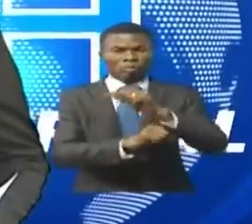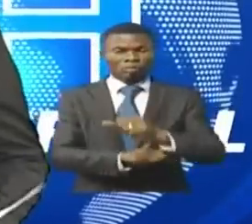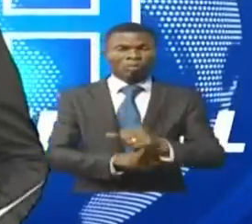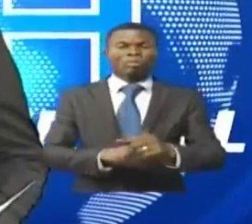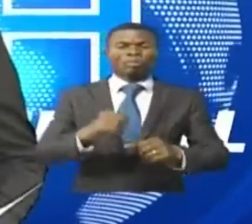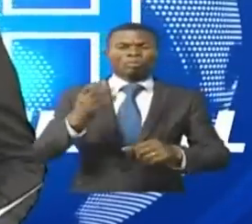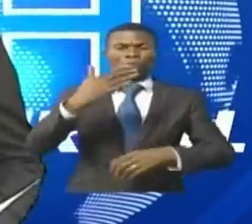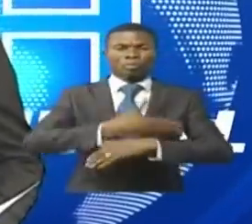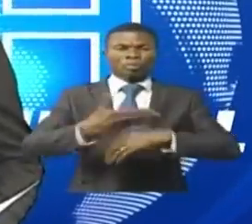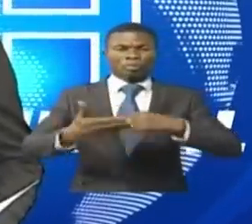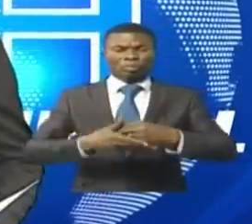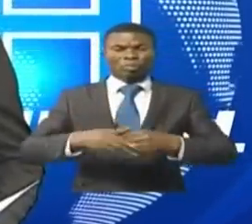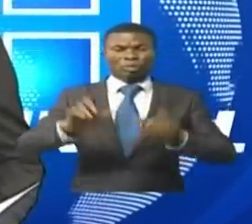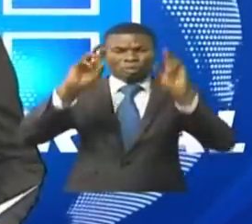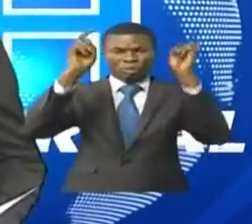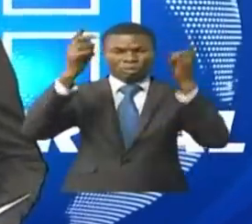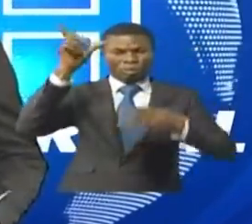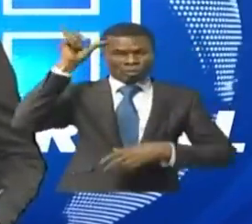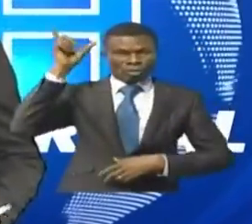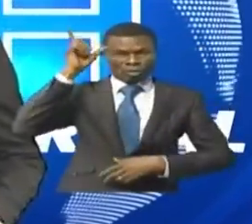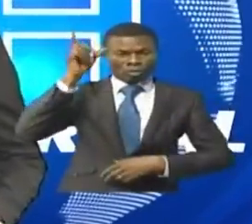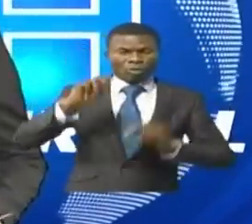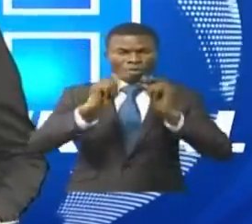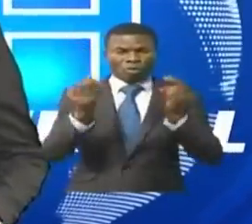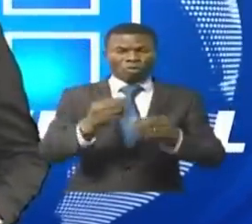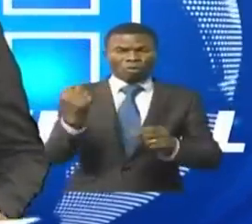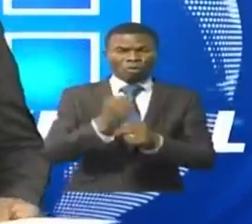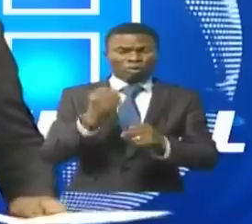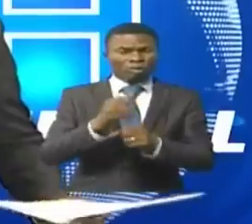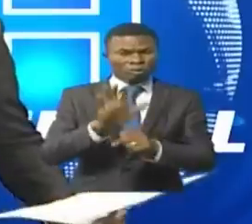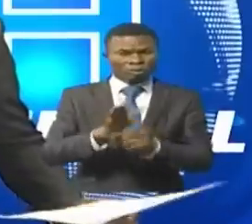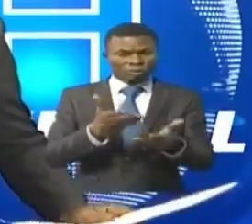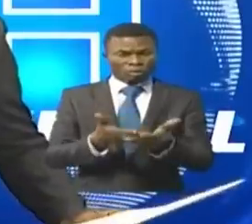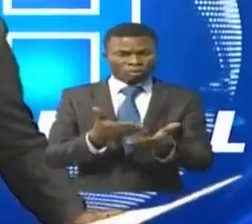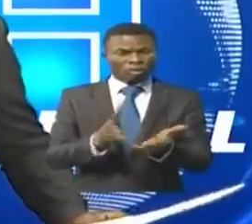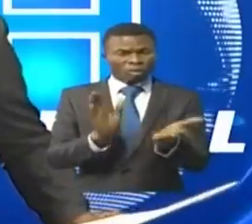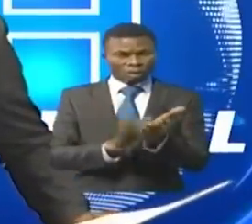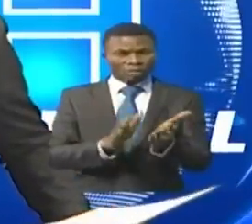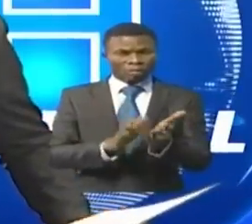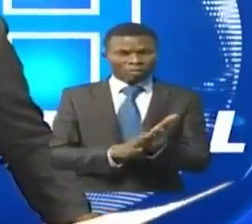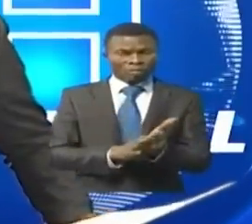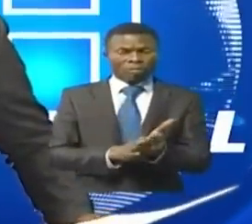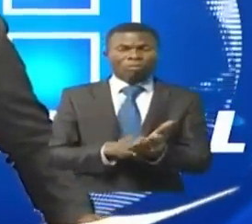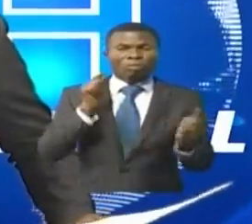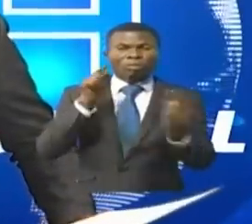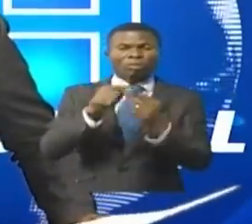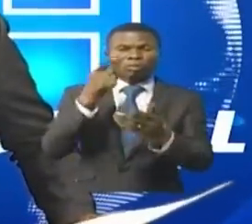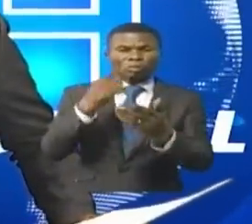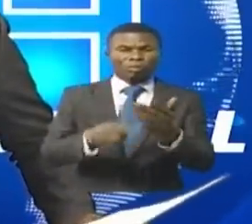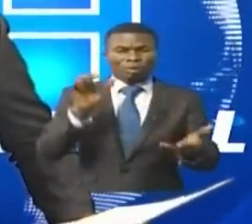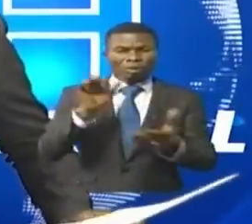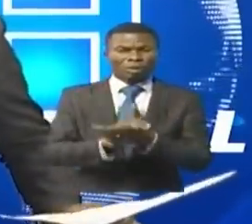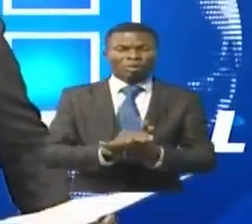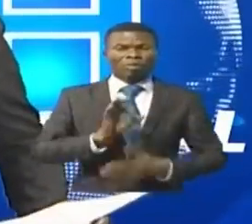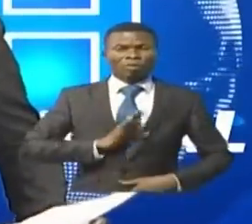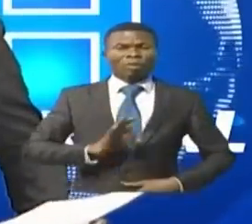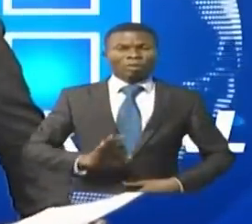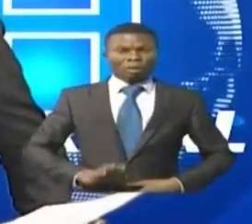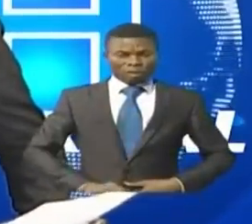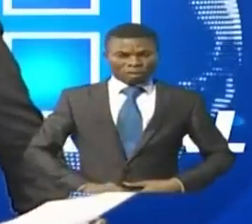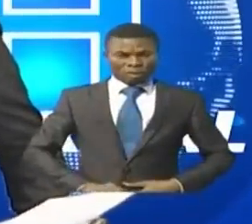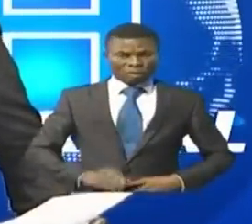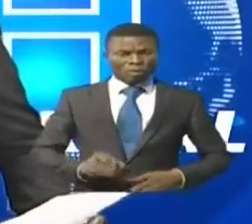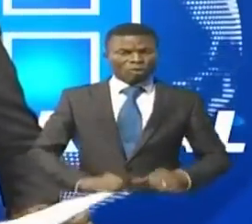l'implantation à Lubumbashi du cercle d'affaires pluriel. Cette structure a pour marraine la première dame de la République,